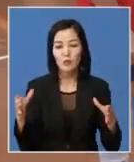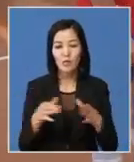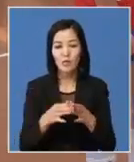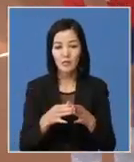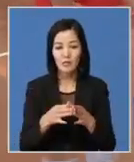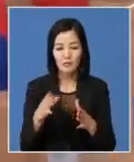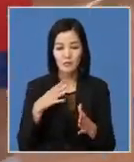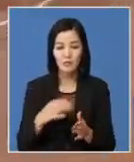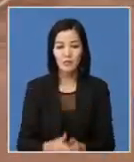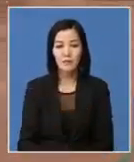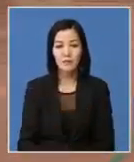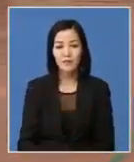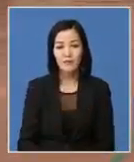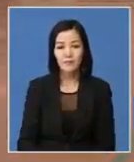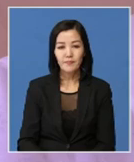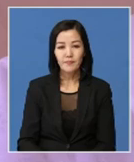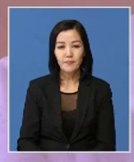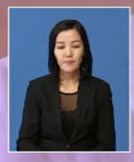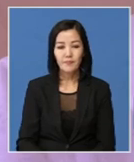жеңіске жетті.